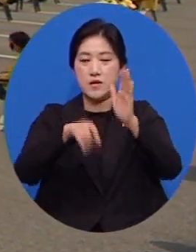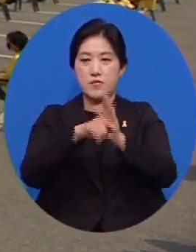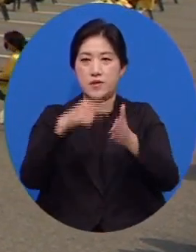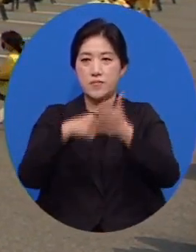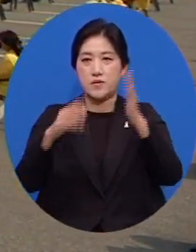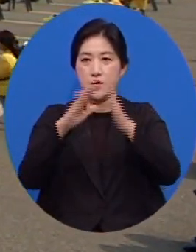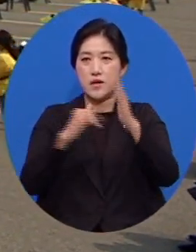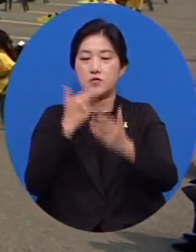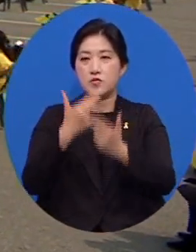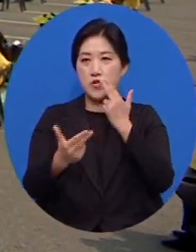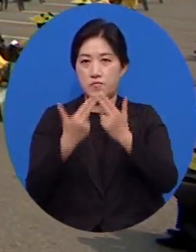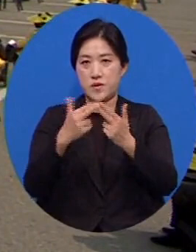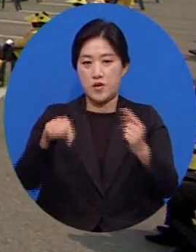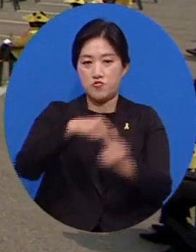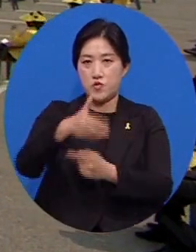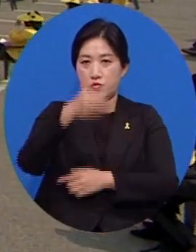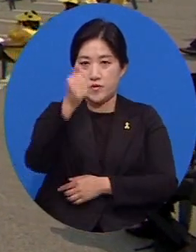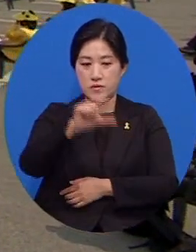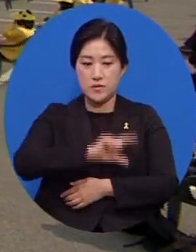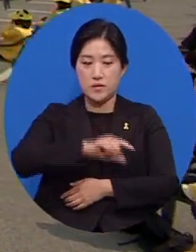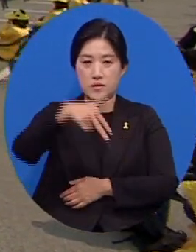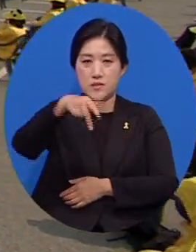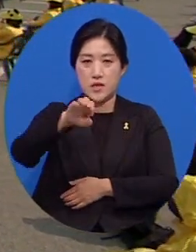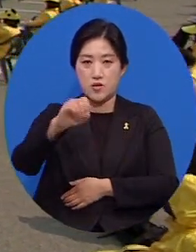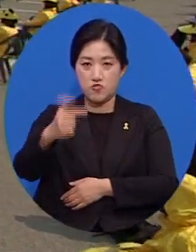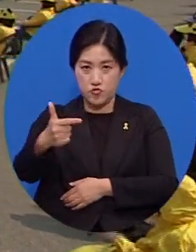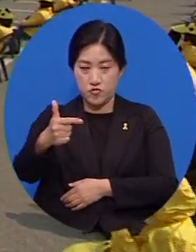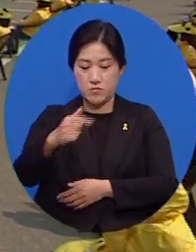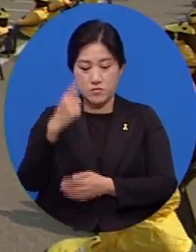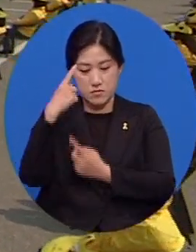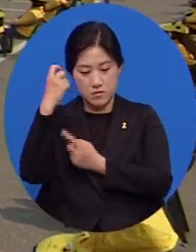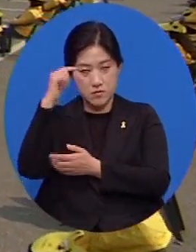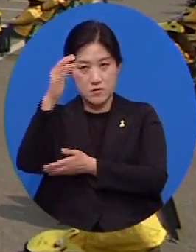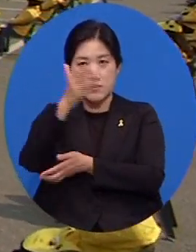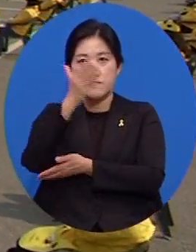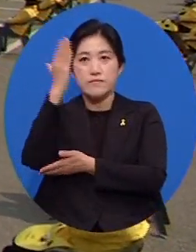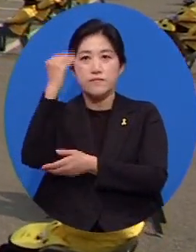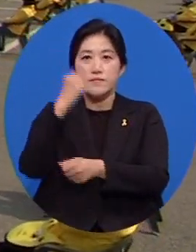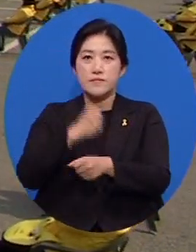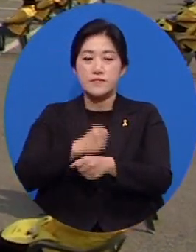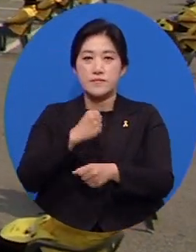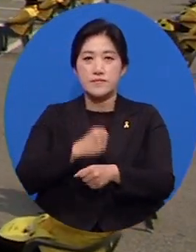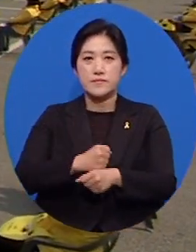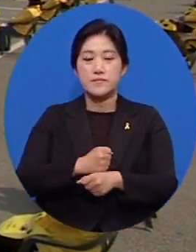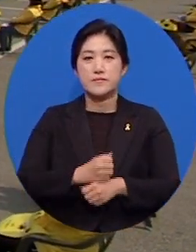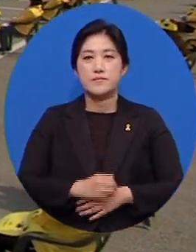장훈 운영위원장께서 추도사를 해주시겠습니다.